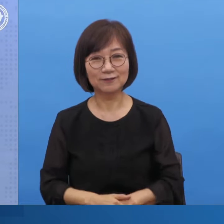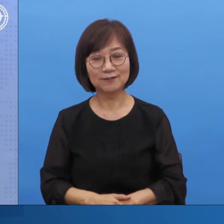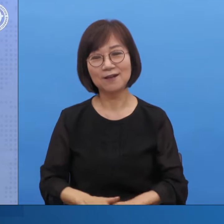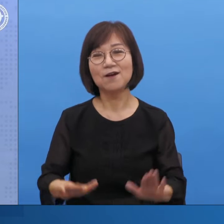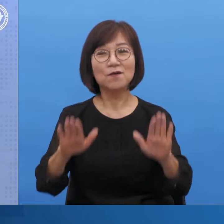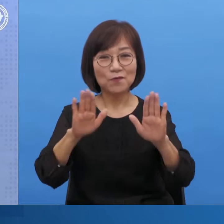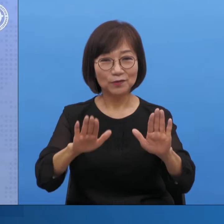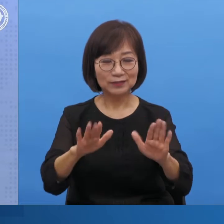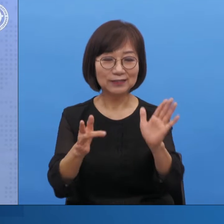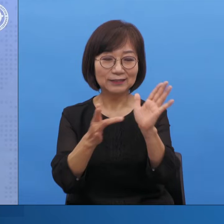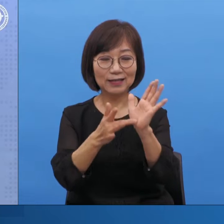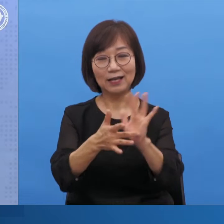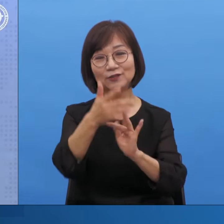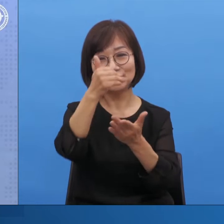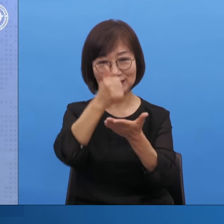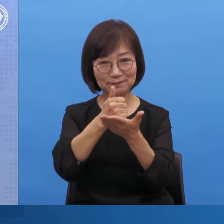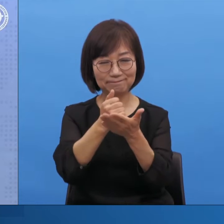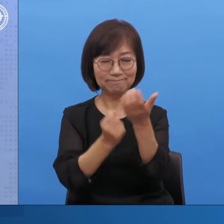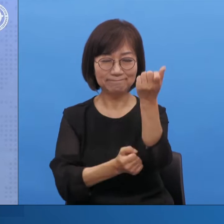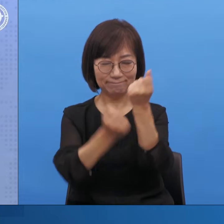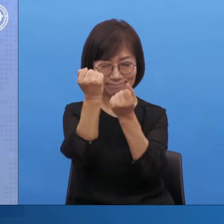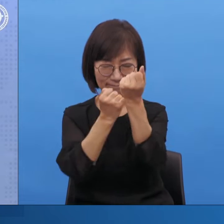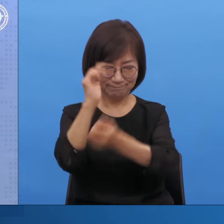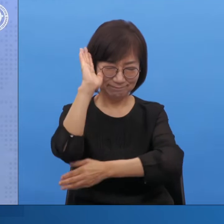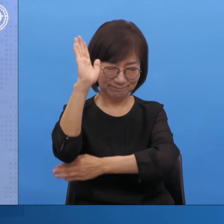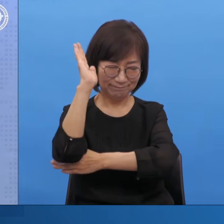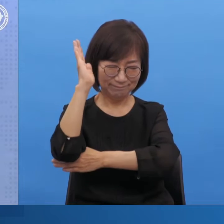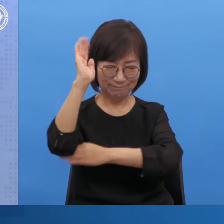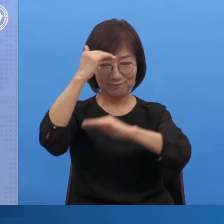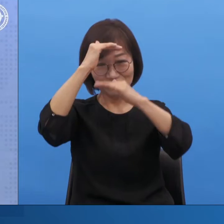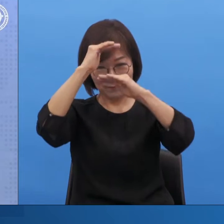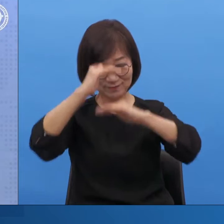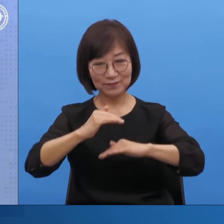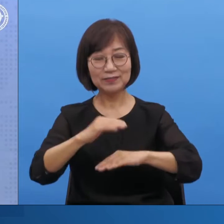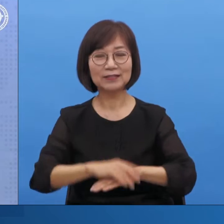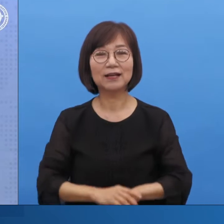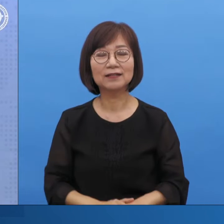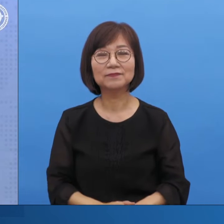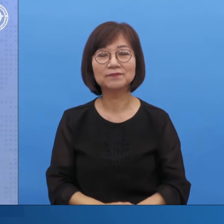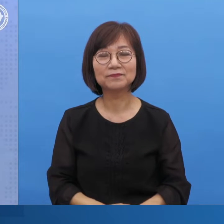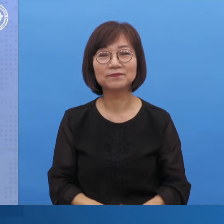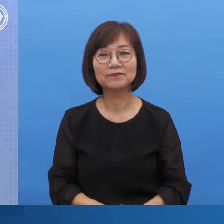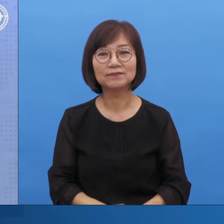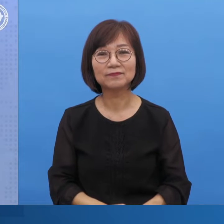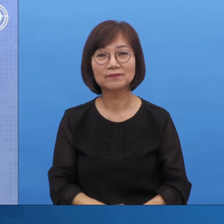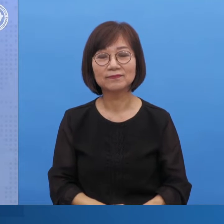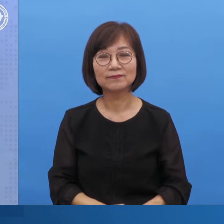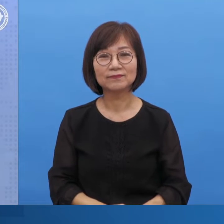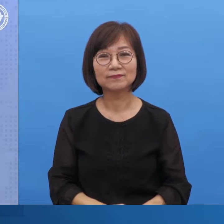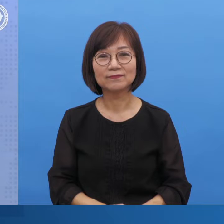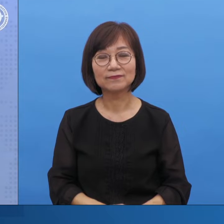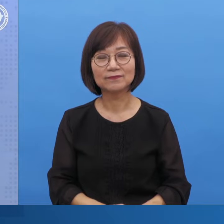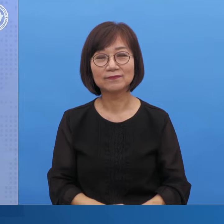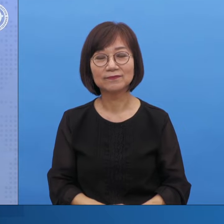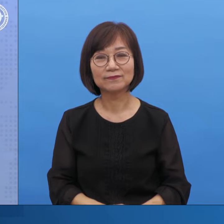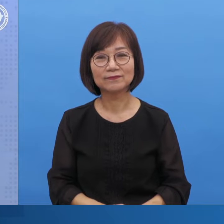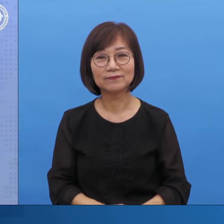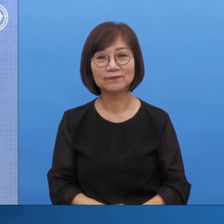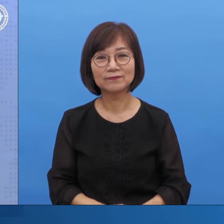예수님께서 그 얘기를 하신 겁니다. Now today Jesus speaks of these words. 여러분 예사로 넘어갈 수 있는데 오늘